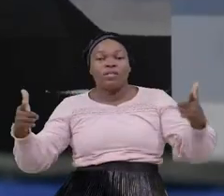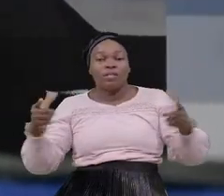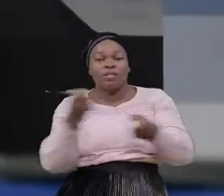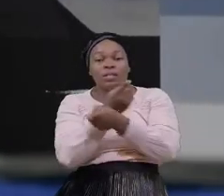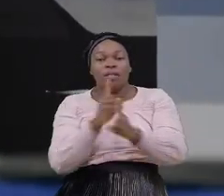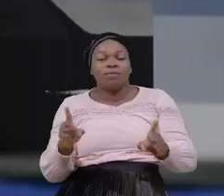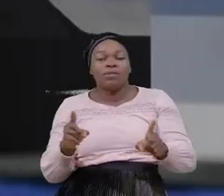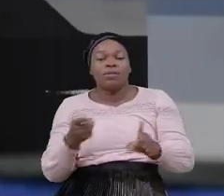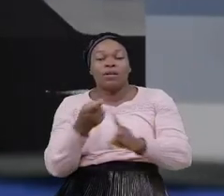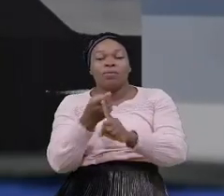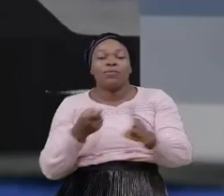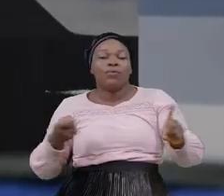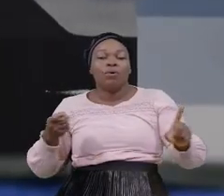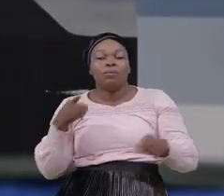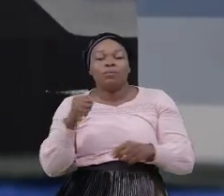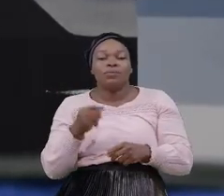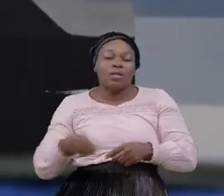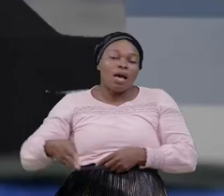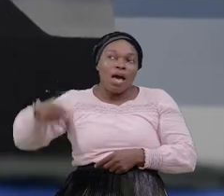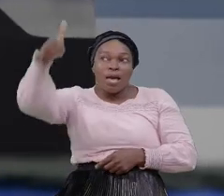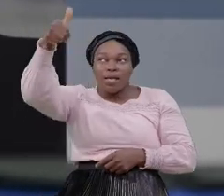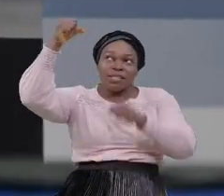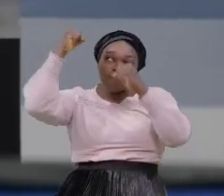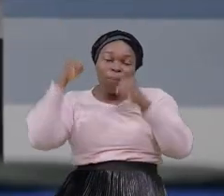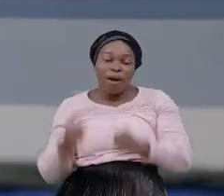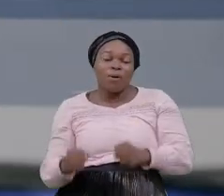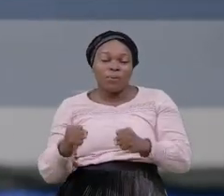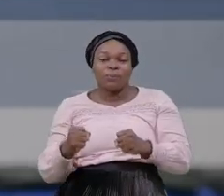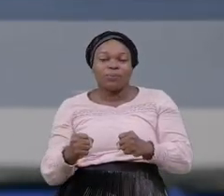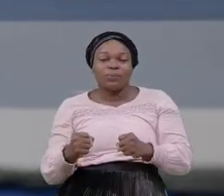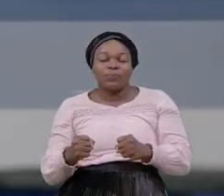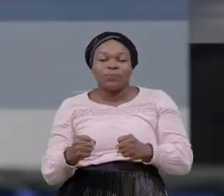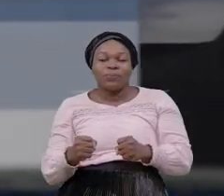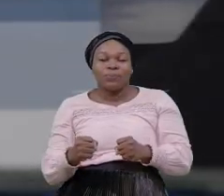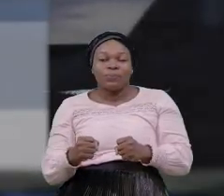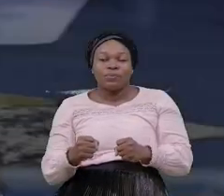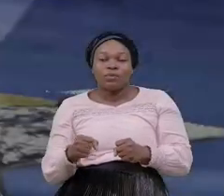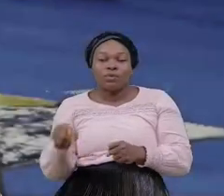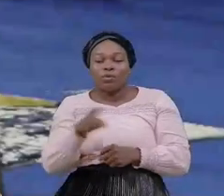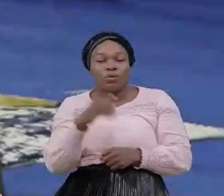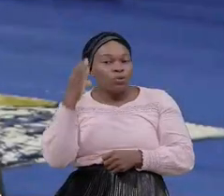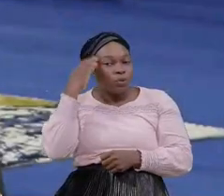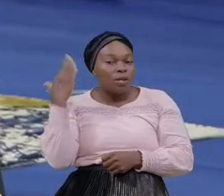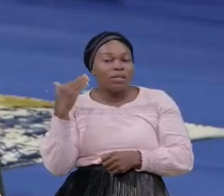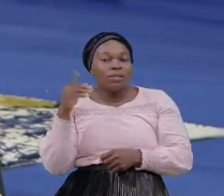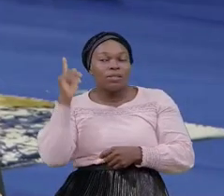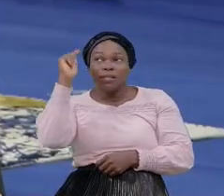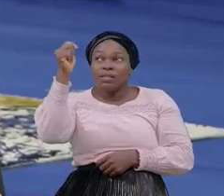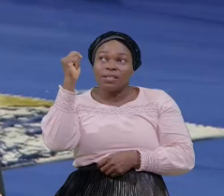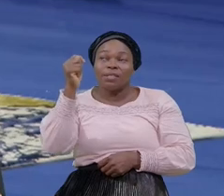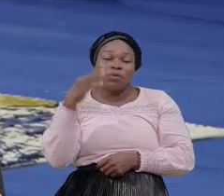délivrance venant de la puissance suprême. Vous avez entendu des